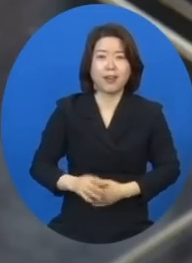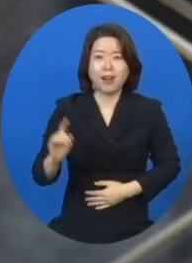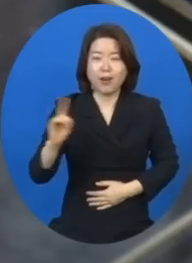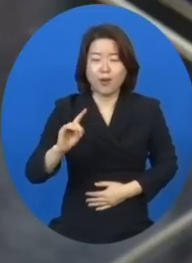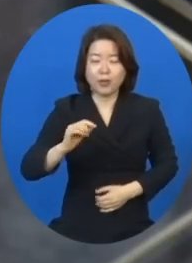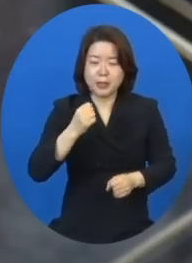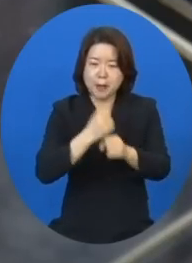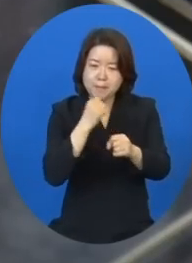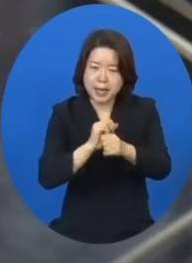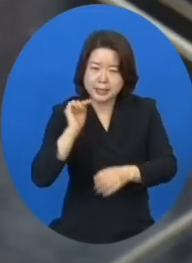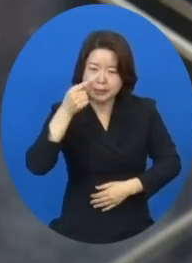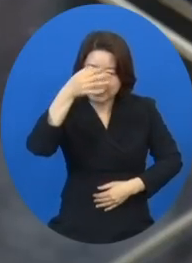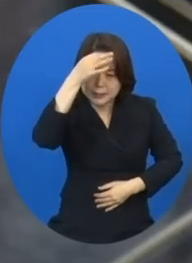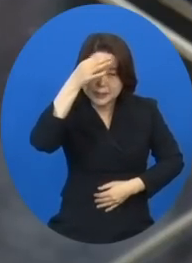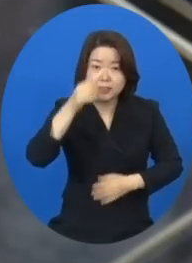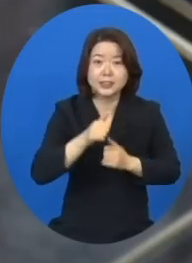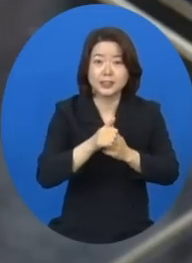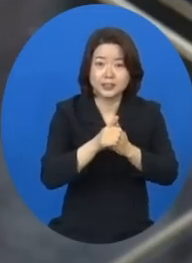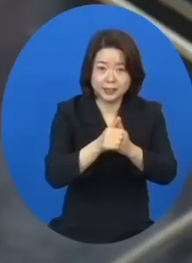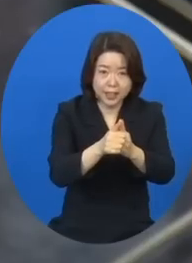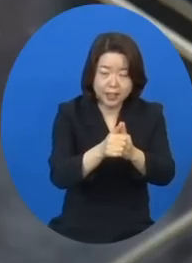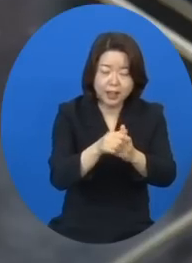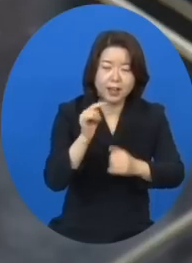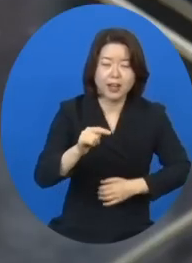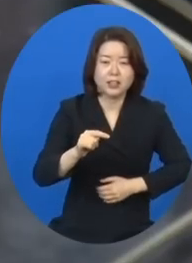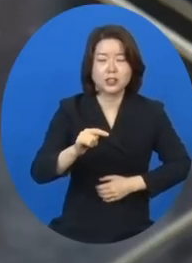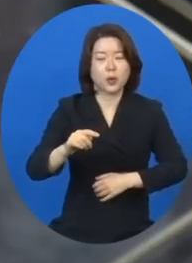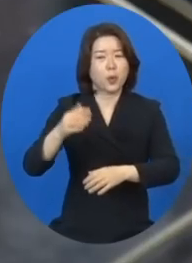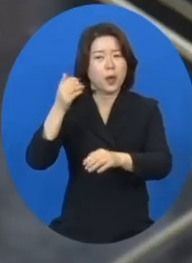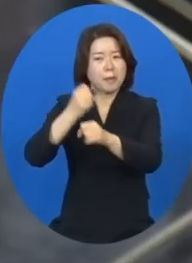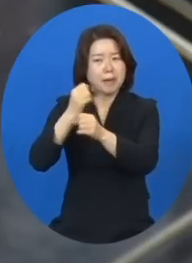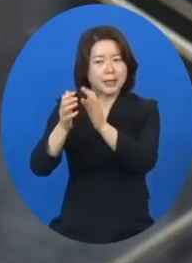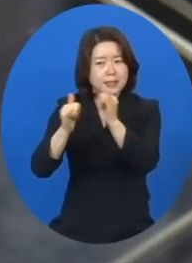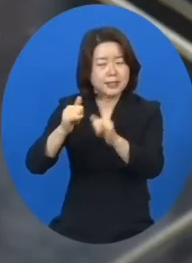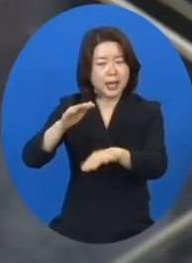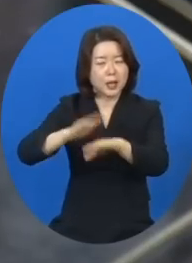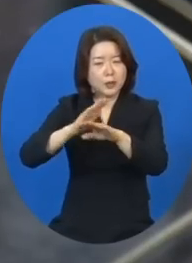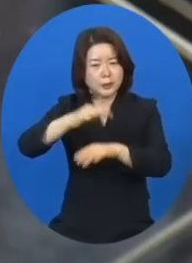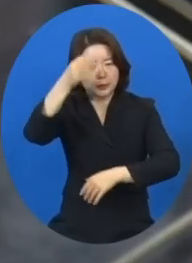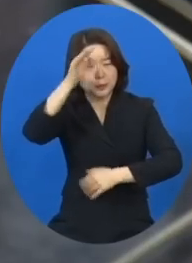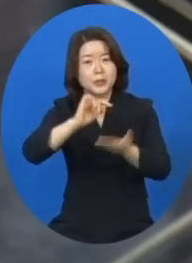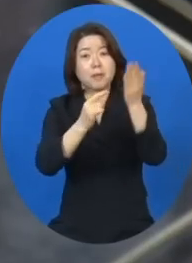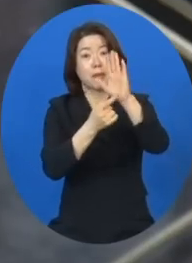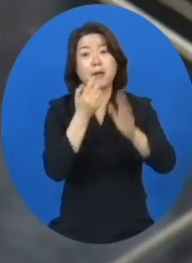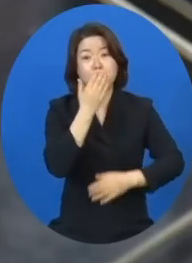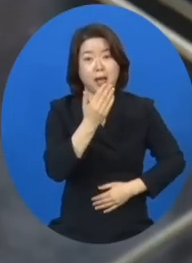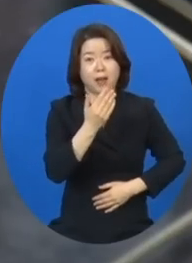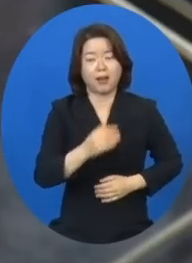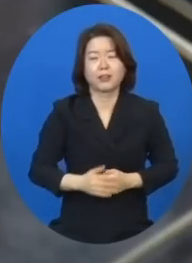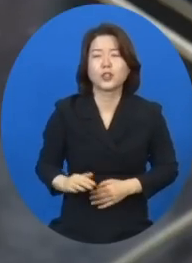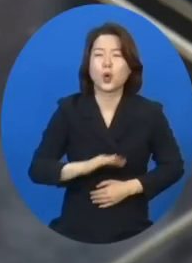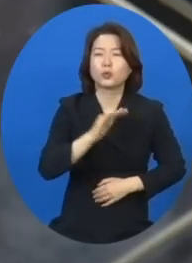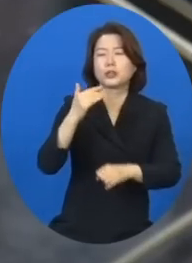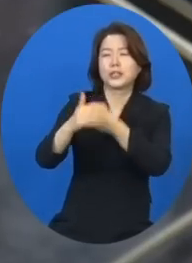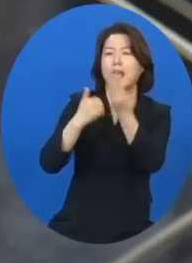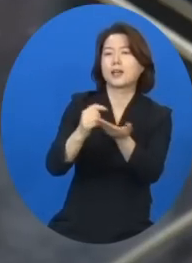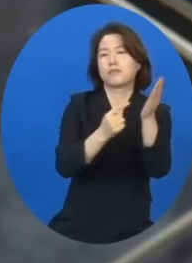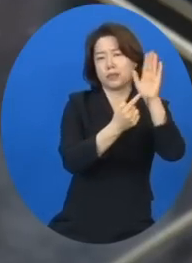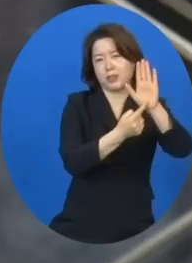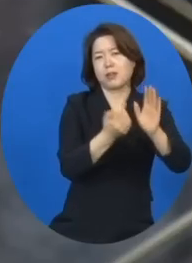작품이든 작가의 그 솜씨를 드러내기 마련 아닙니까? 우리는 하나님을 드러낼 수 있어야